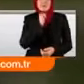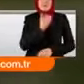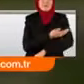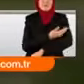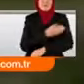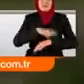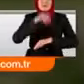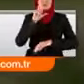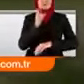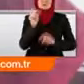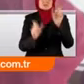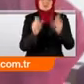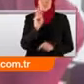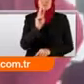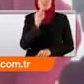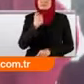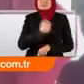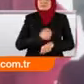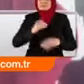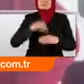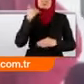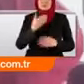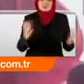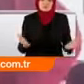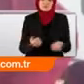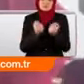33 saatin sonunda kurtarılabilir di